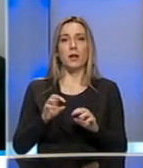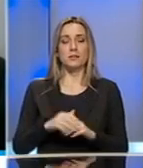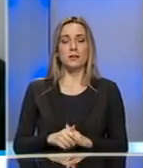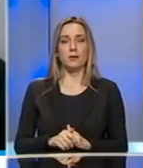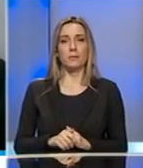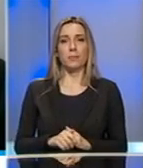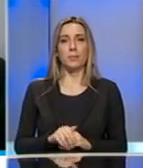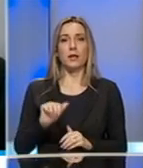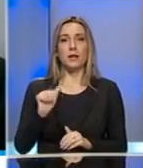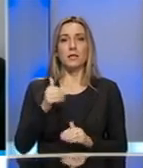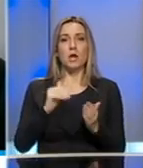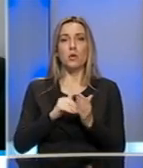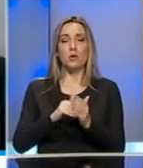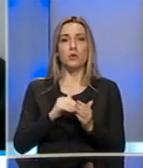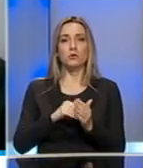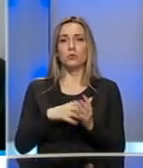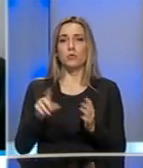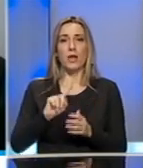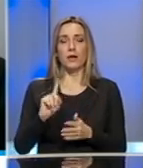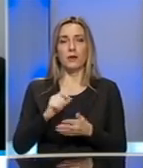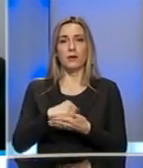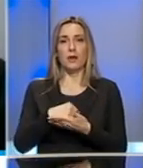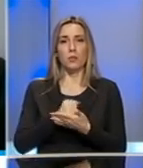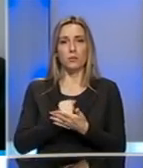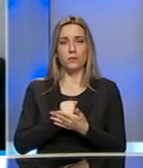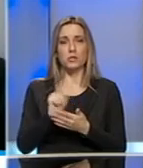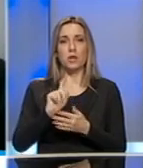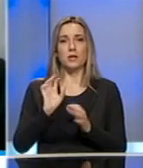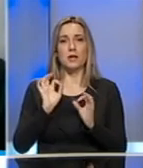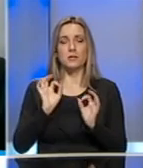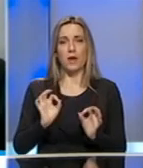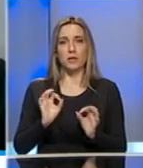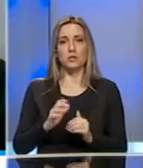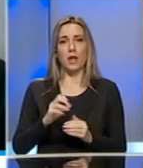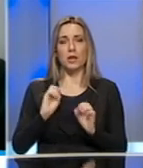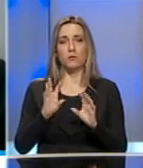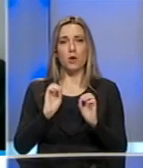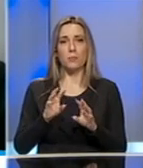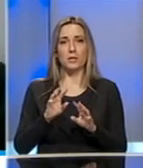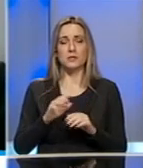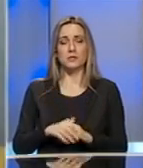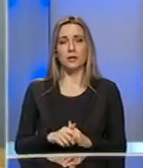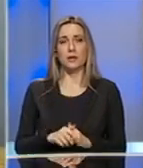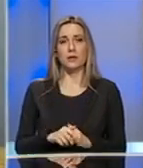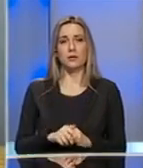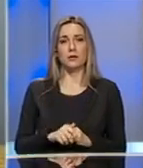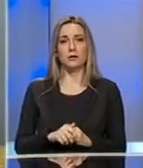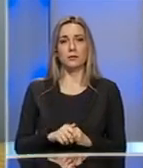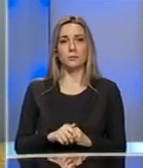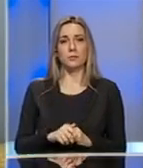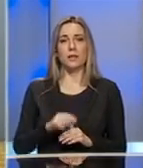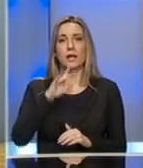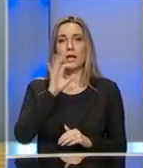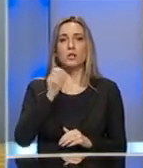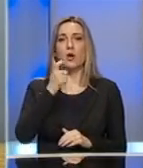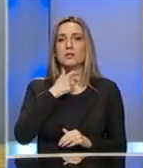jutros? Da, još uvijek nije nikakva zvanična informacija izašla. Riječ